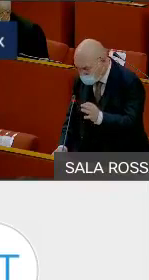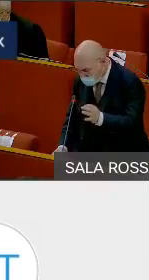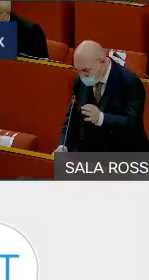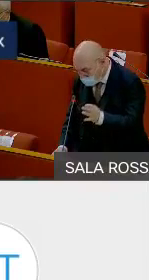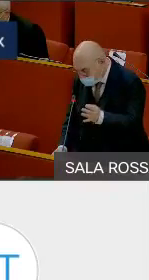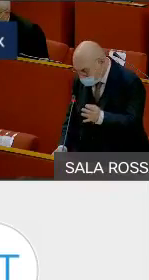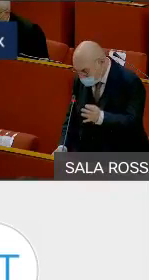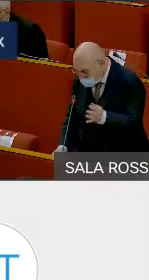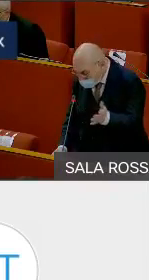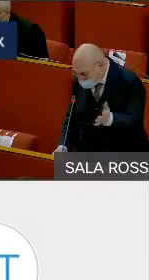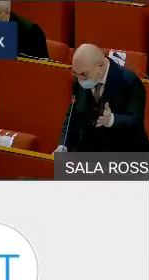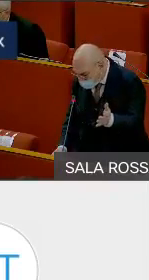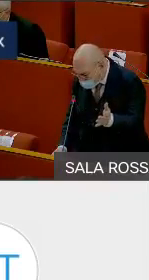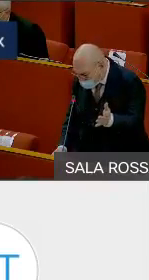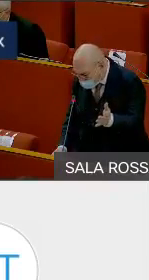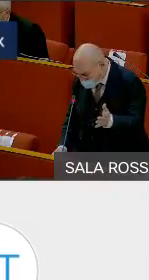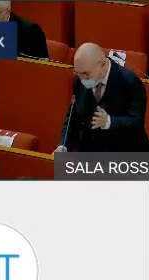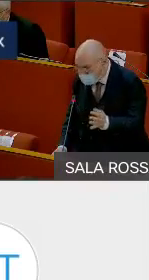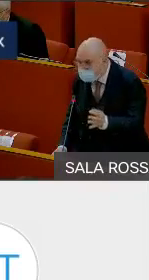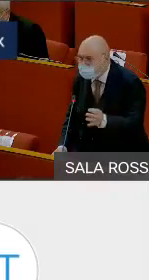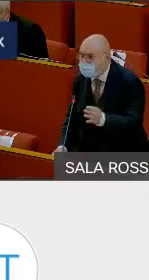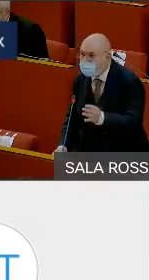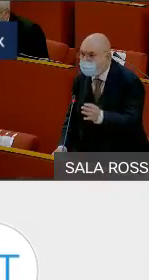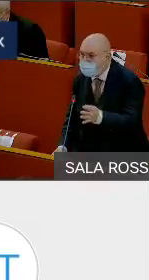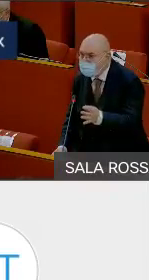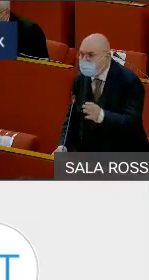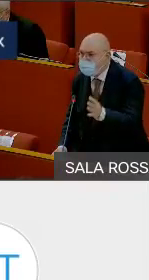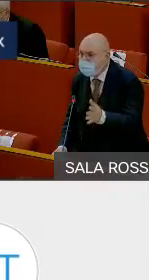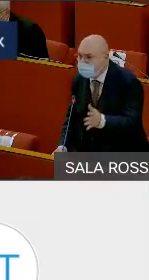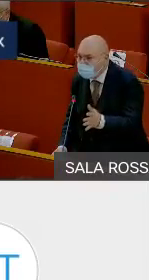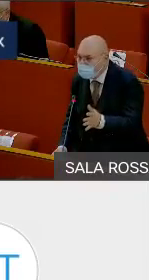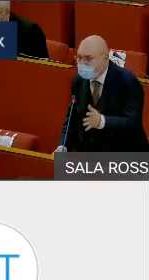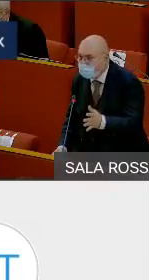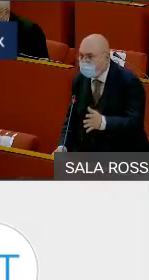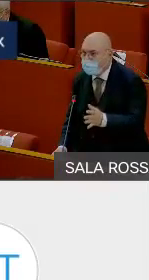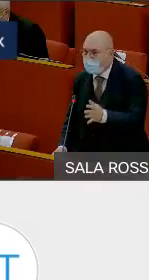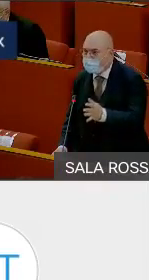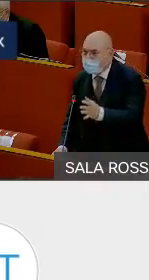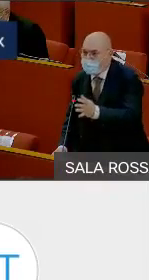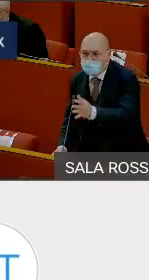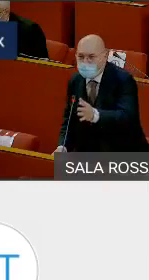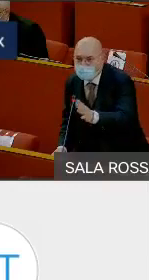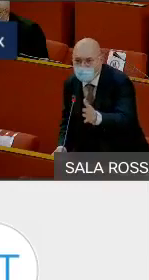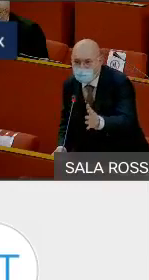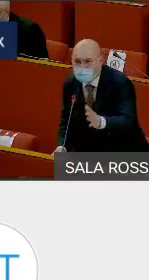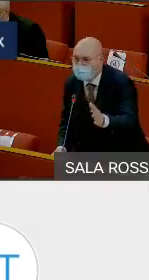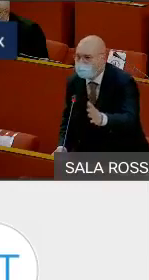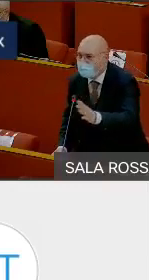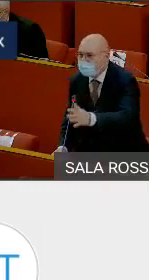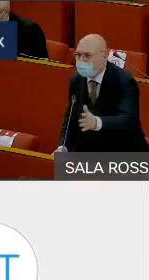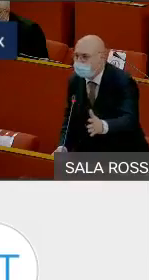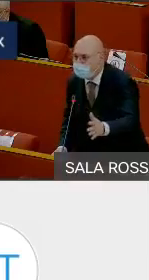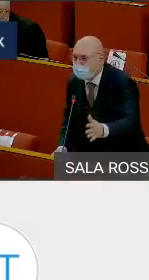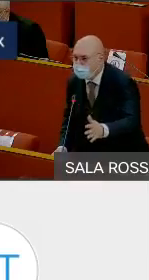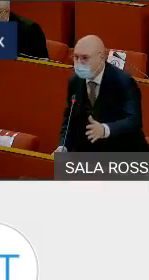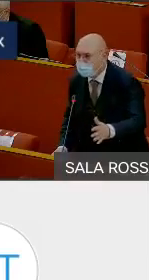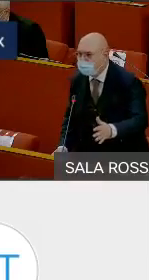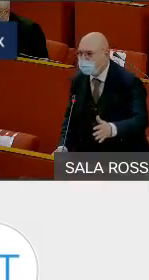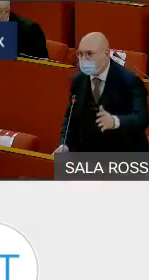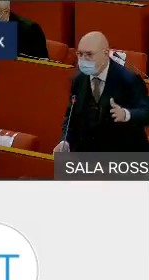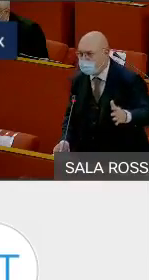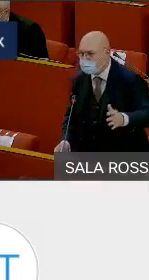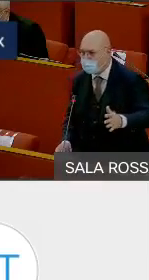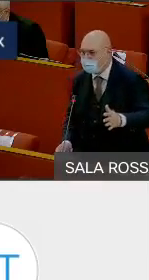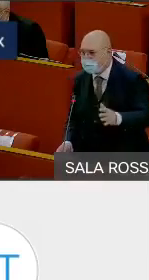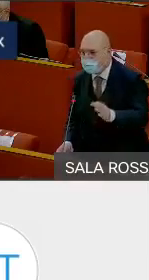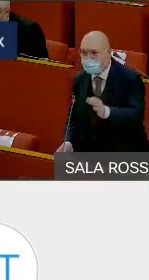delibera per un errore ortografico credo c'è scritto abbonda anziché abbandono e quindi va comunque modificato anche se non accetterete il